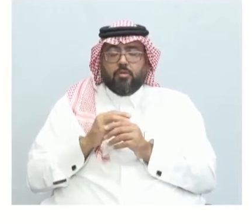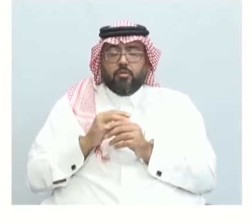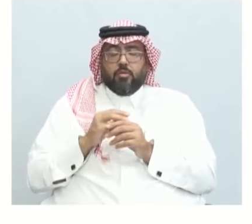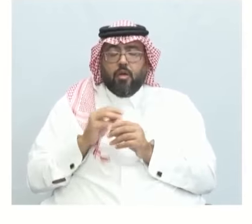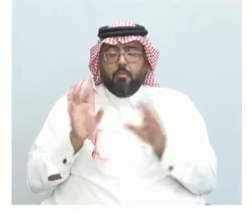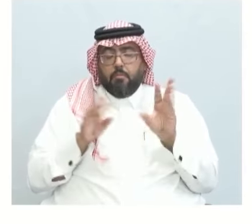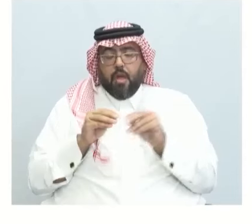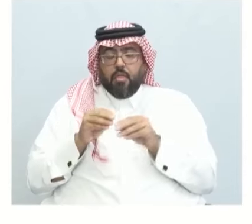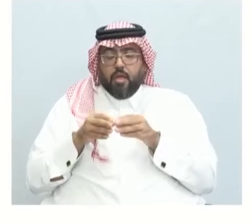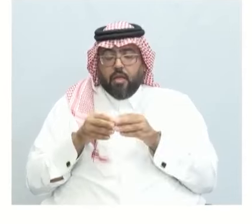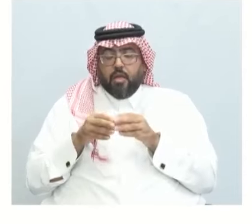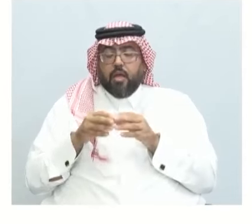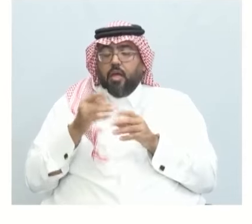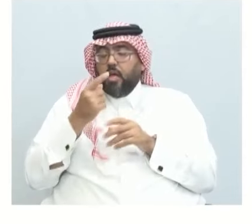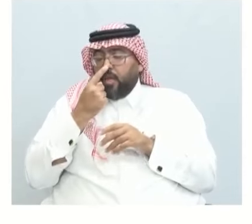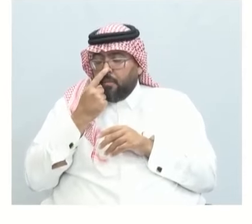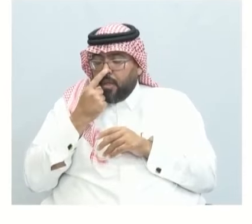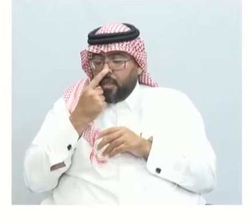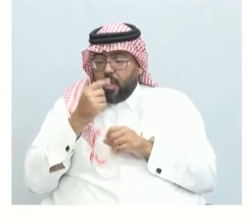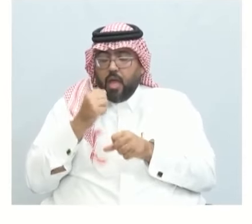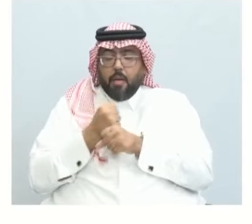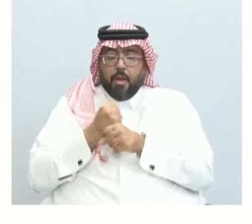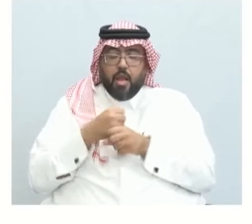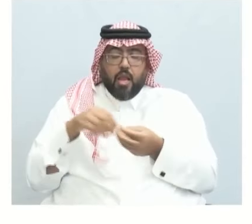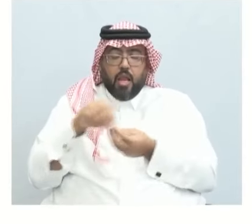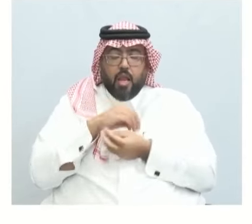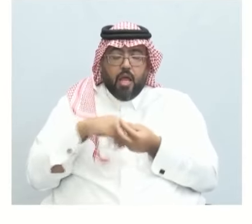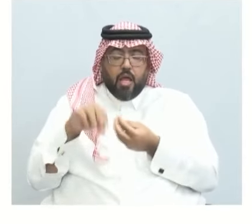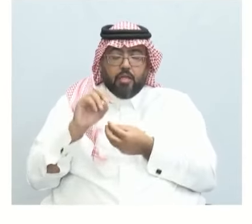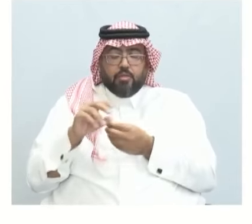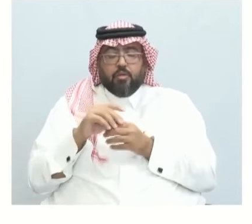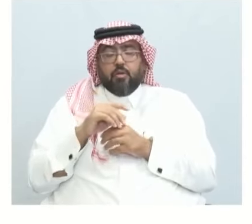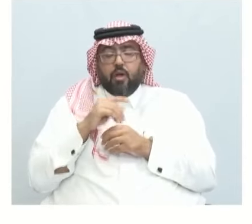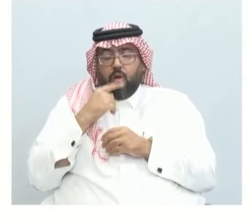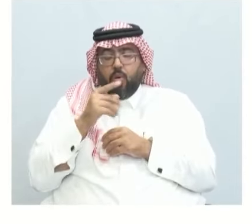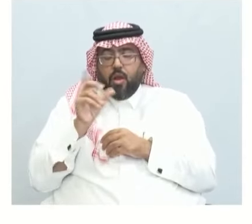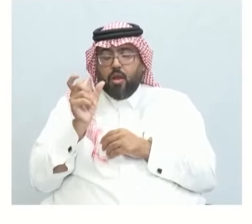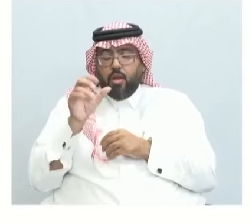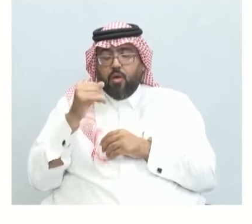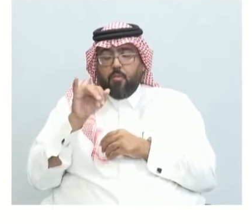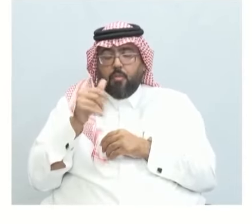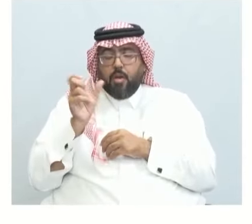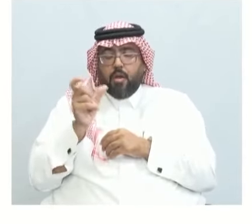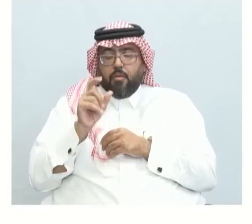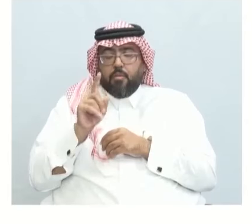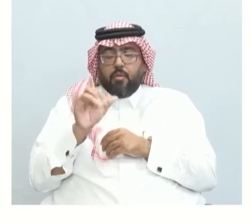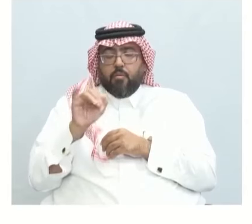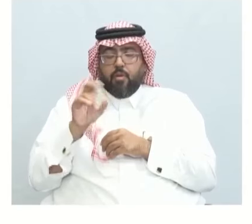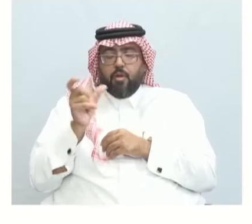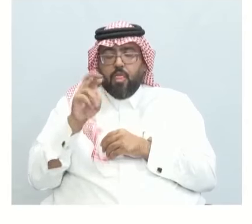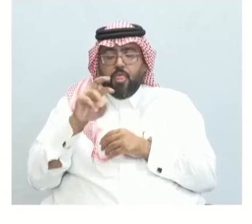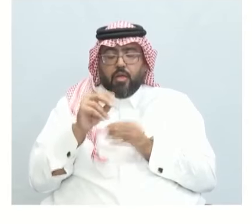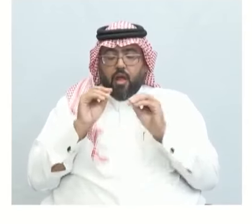كان لهم بعض المناسك وبخاصه في اعمال الحج ويصدق ذلك قول النعمان ابن المنذر يصف